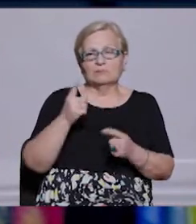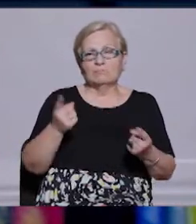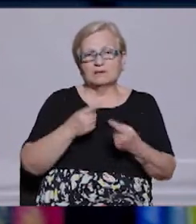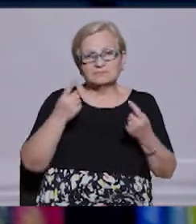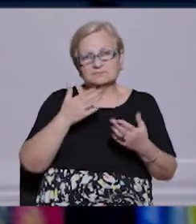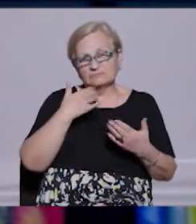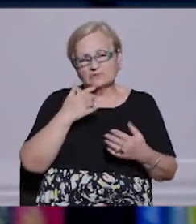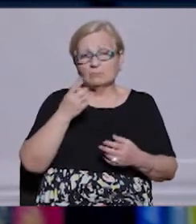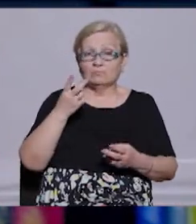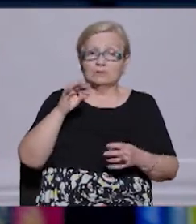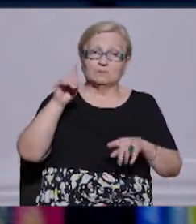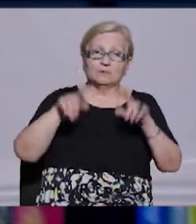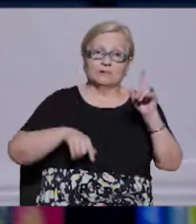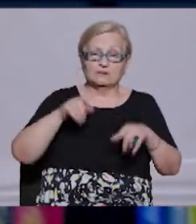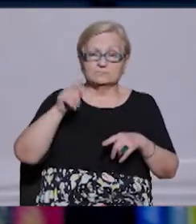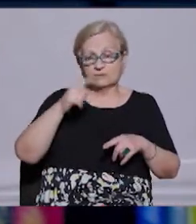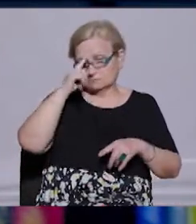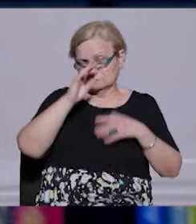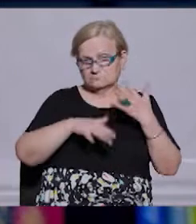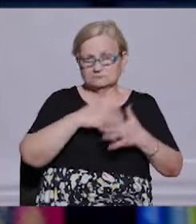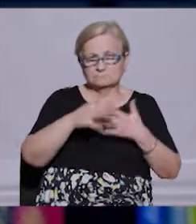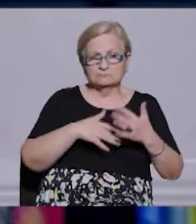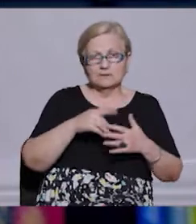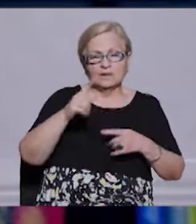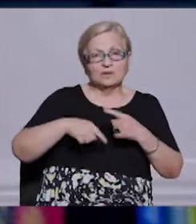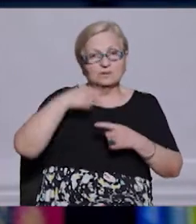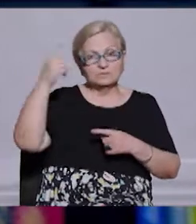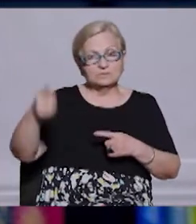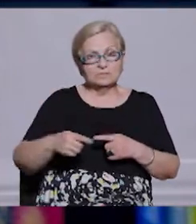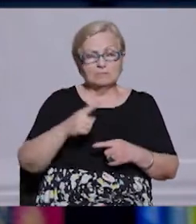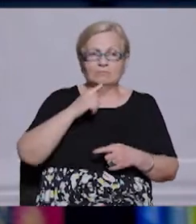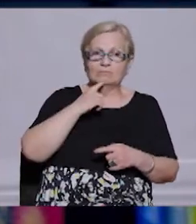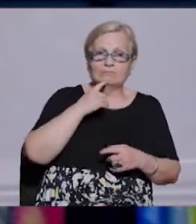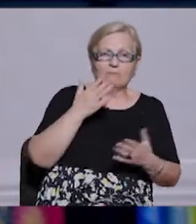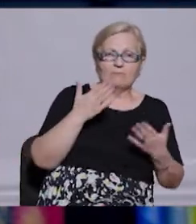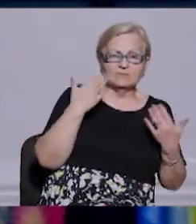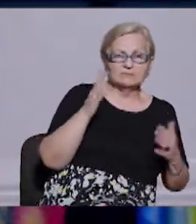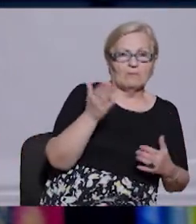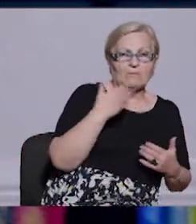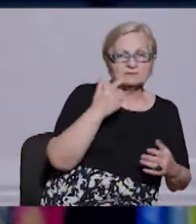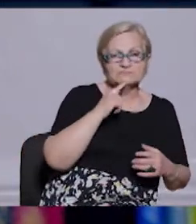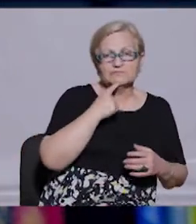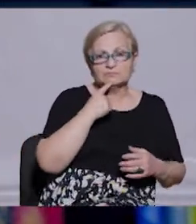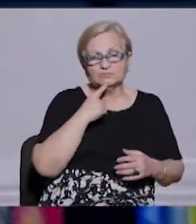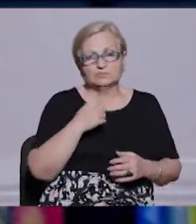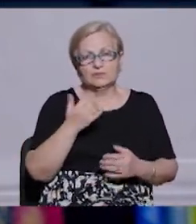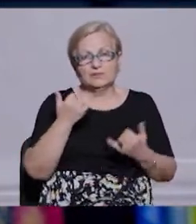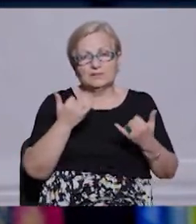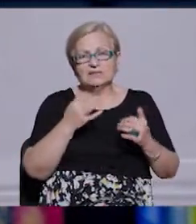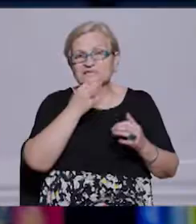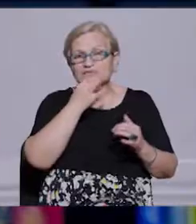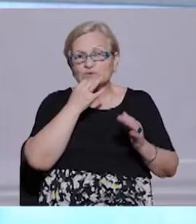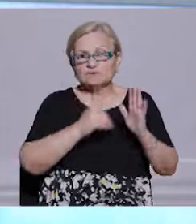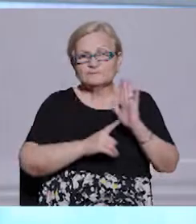ხანდახან გვერევა ხოლმე, დიდებსაც კი ერევათ ხოლმე. შემდეგ გაკვეთილზე უკვე მარტივ და რთულ პროცენტზე ვისაუბრებთ. მოდით სანამ გადავალთ